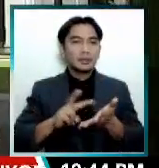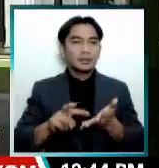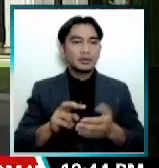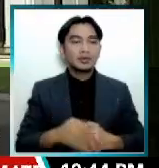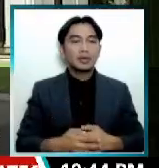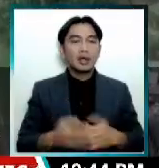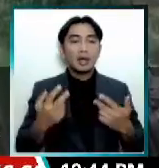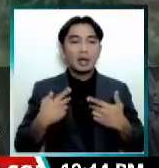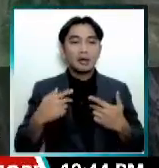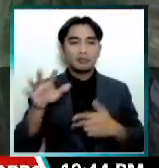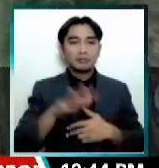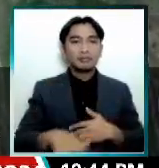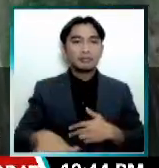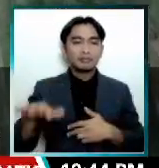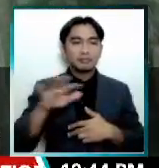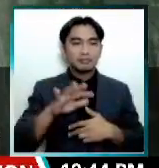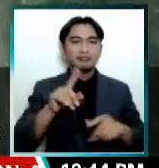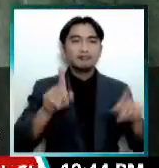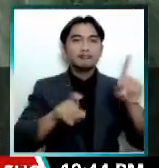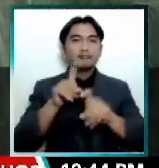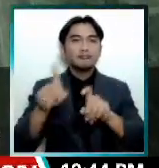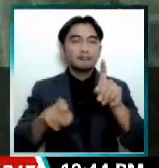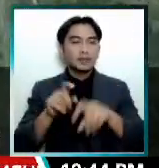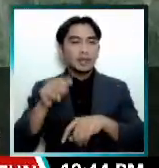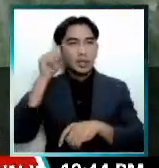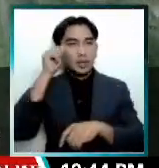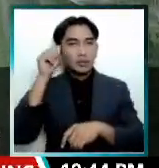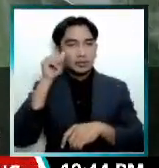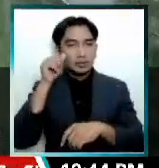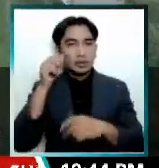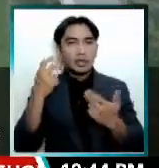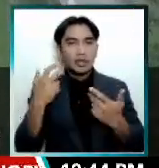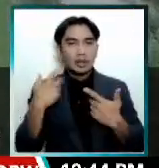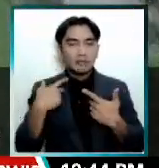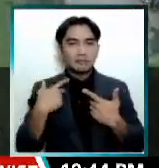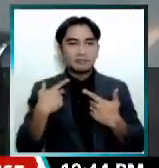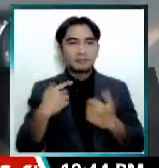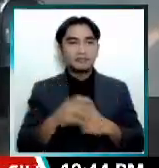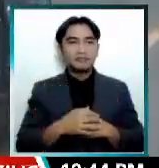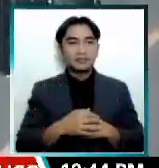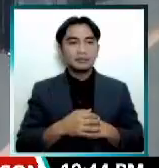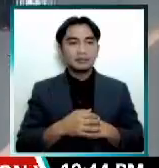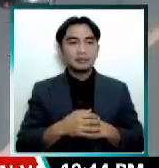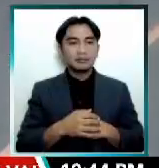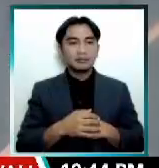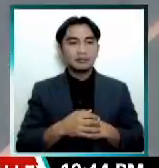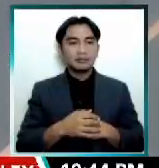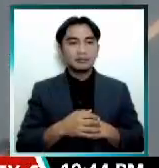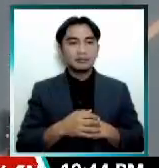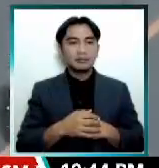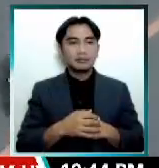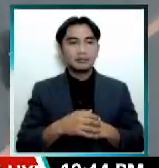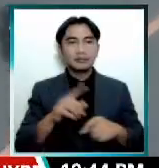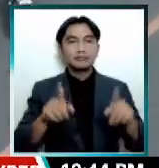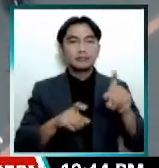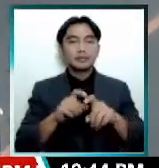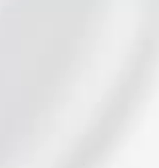sa buong bansa ang tinanong sa survey na may margin of error na plus or minus 2.5%.